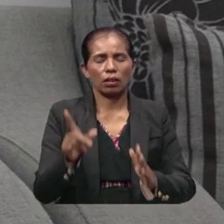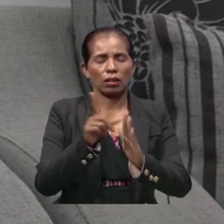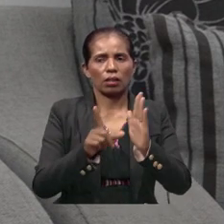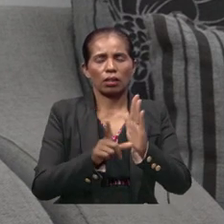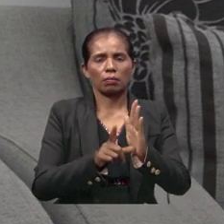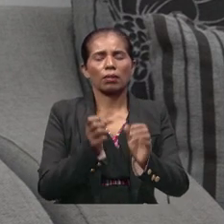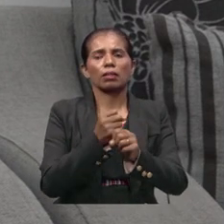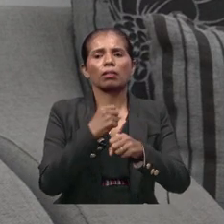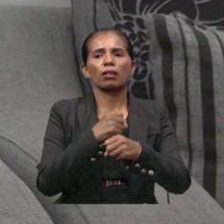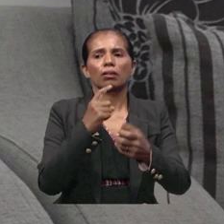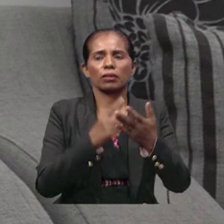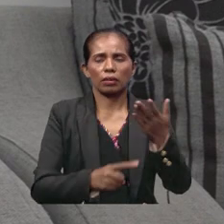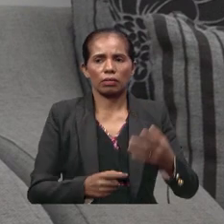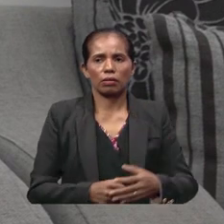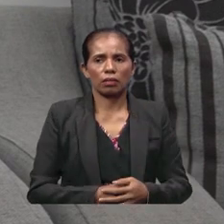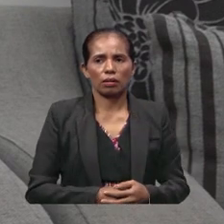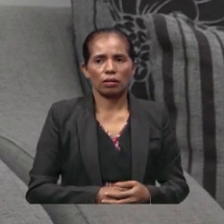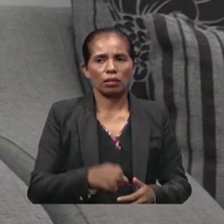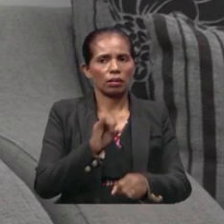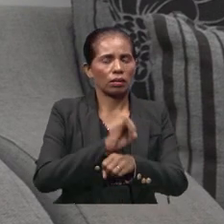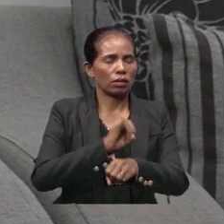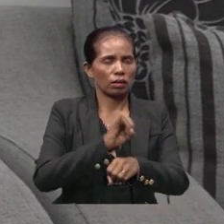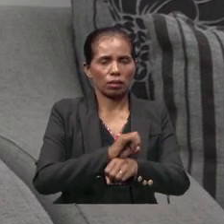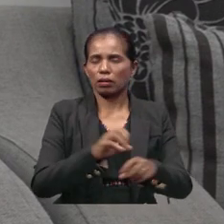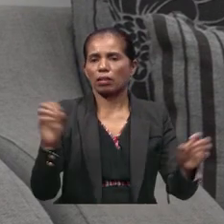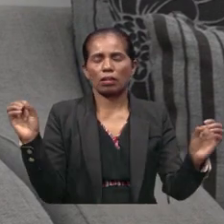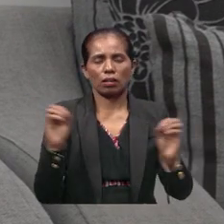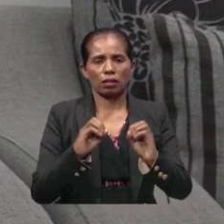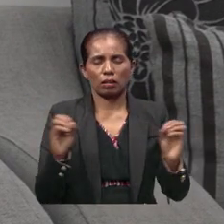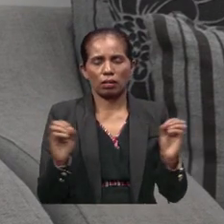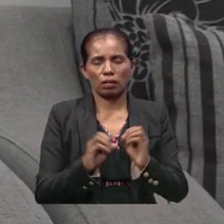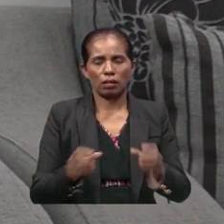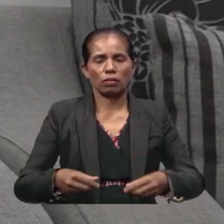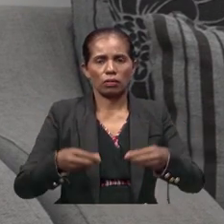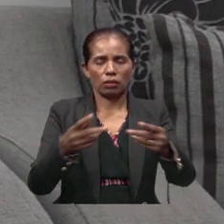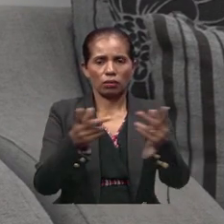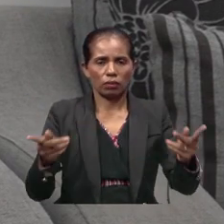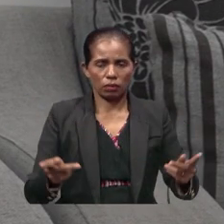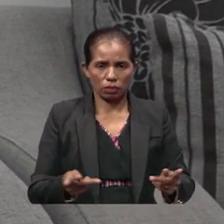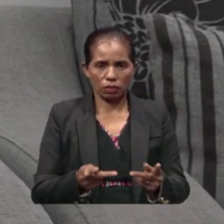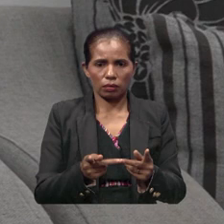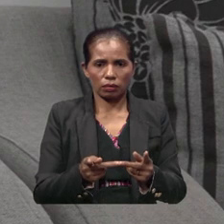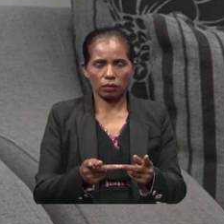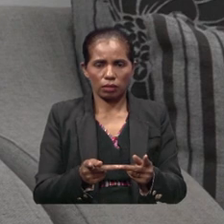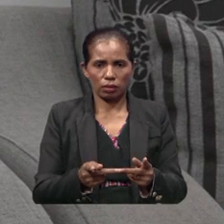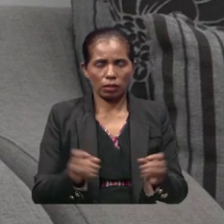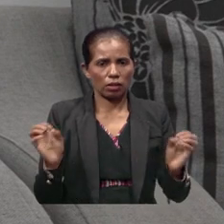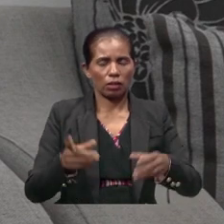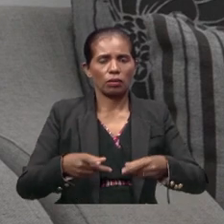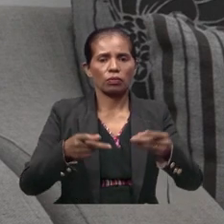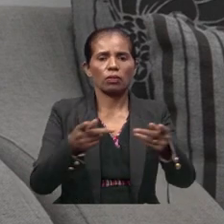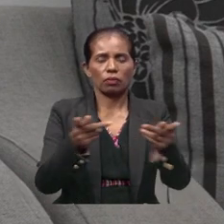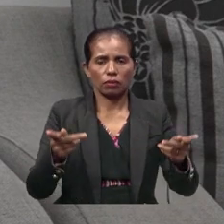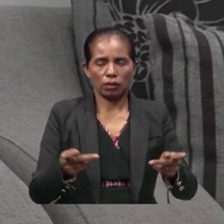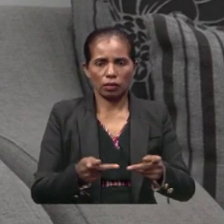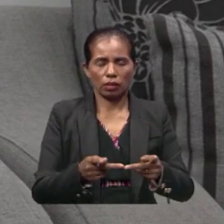saya. Ane be, apa igreja, igreja la la fofatin la la la seita